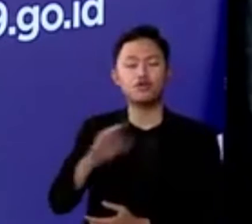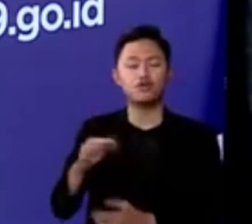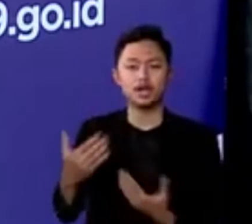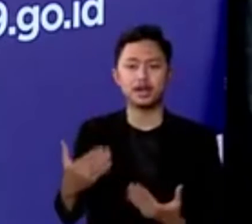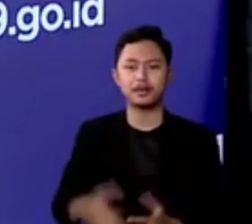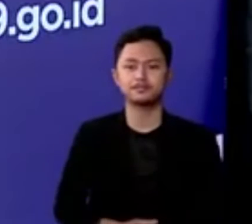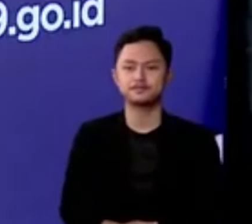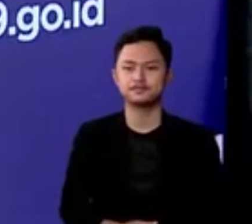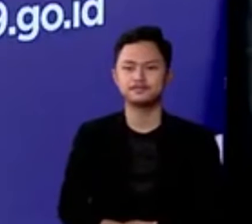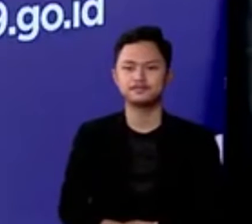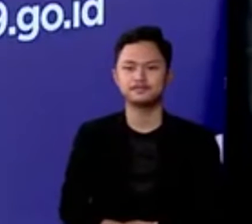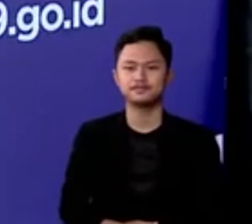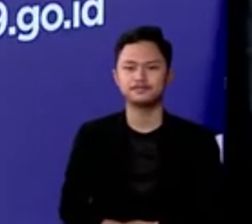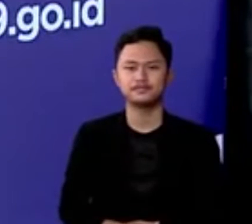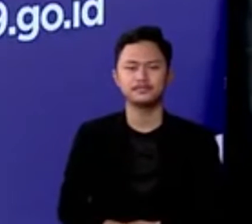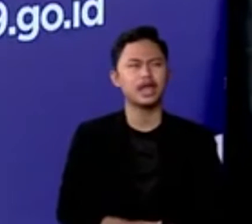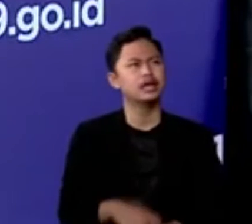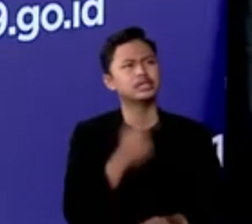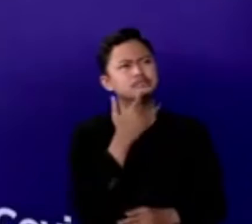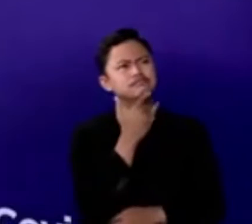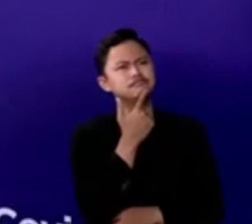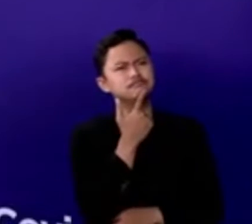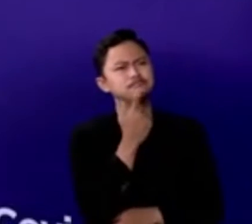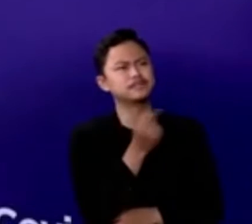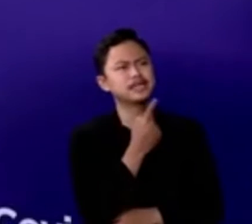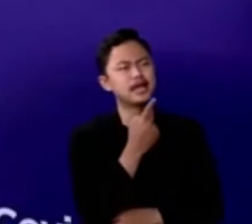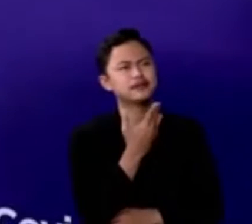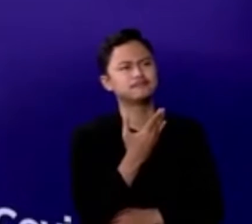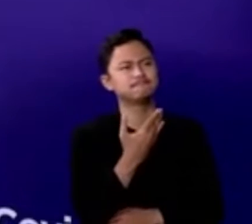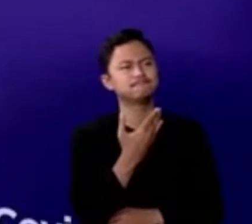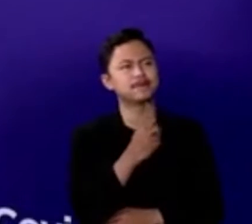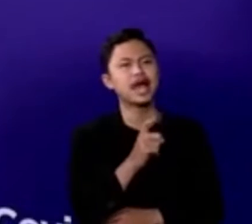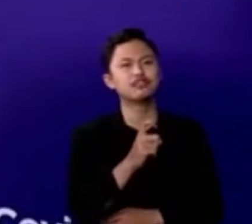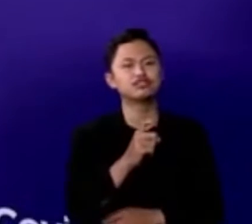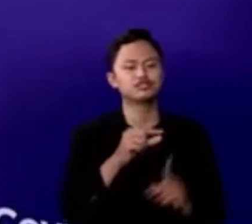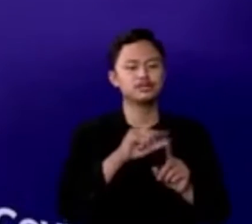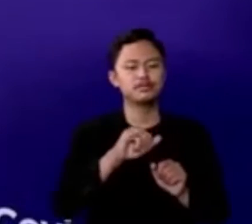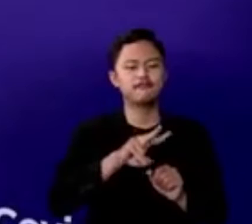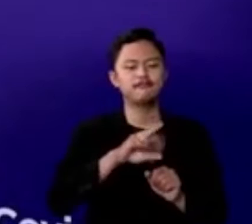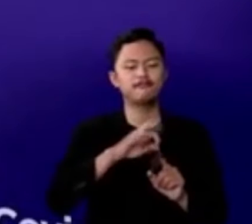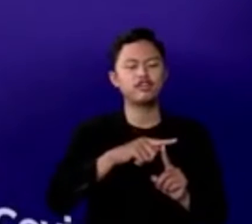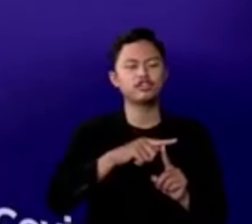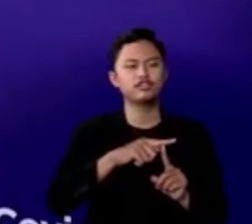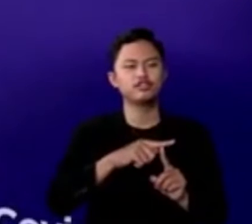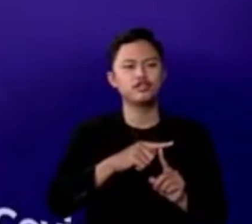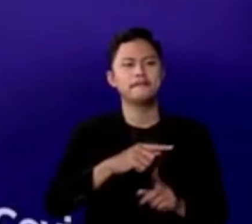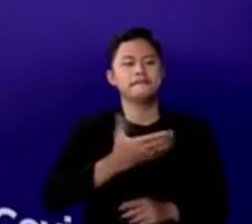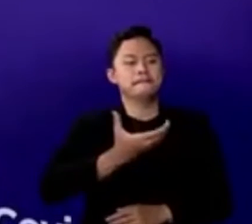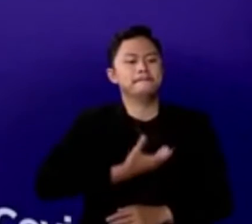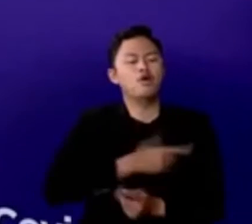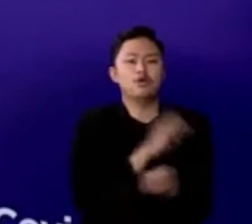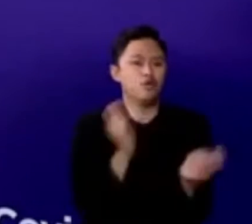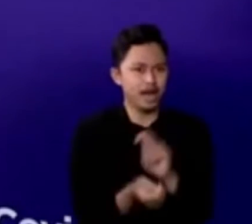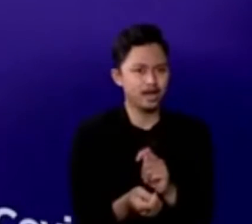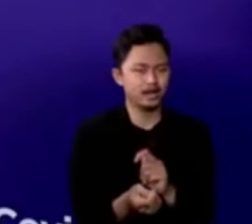seperti apa seperti appanya kita harus kreatif kita harus rajin Pivot tadi Seperti yang